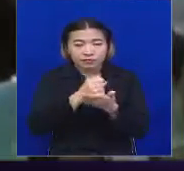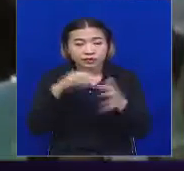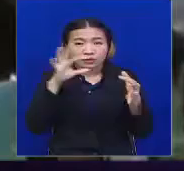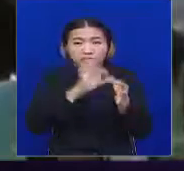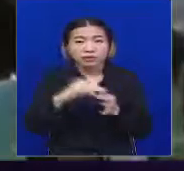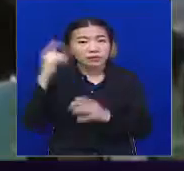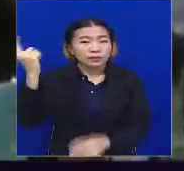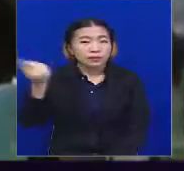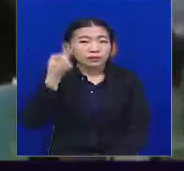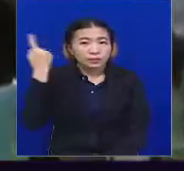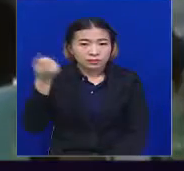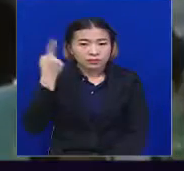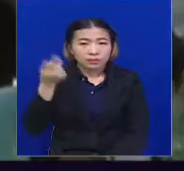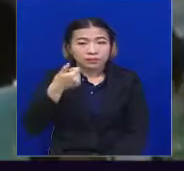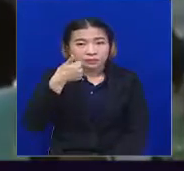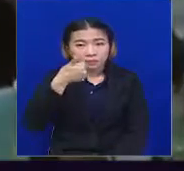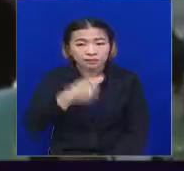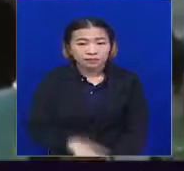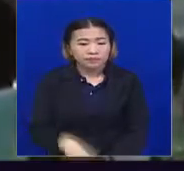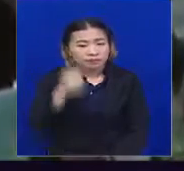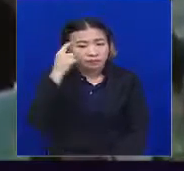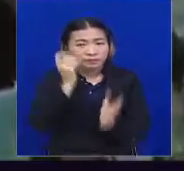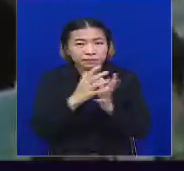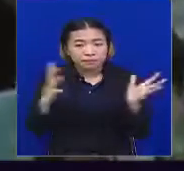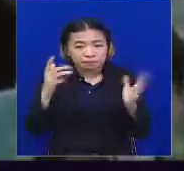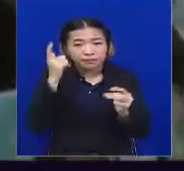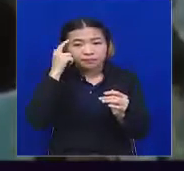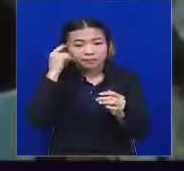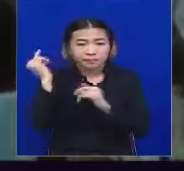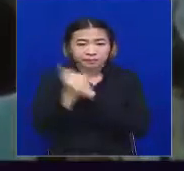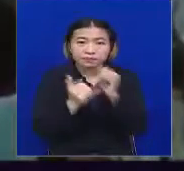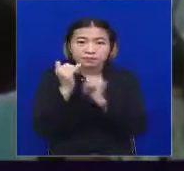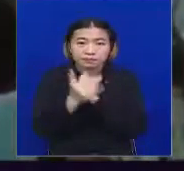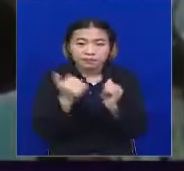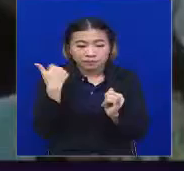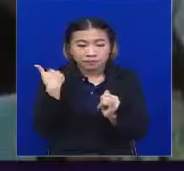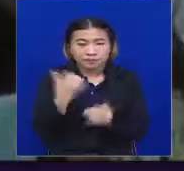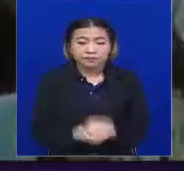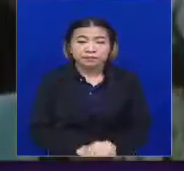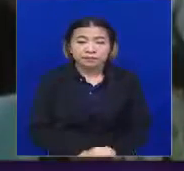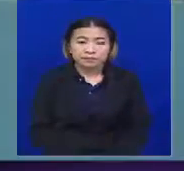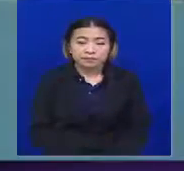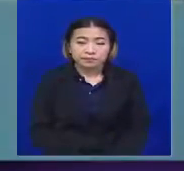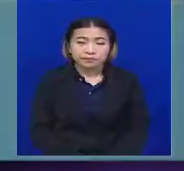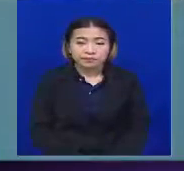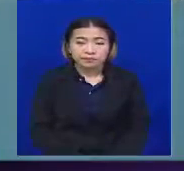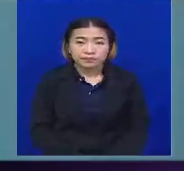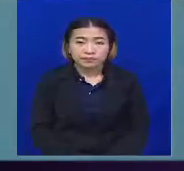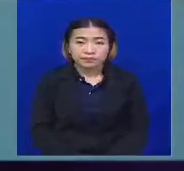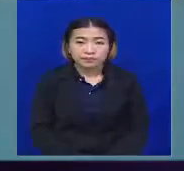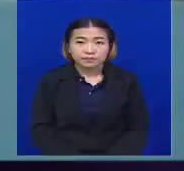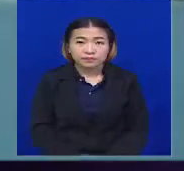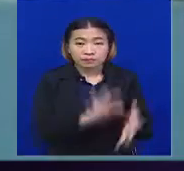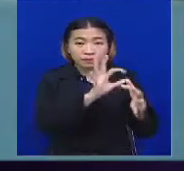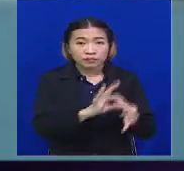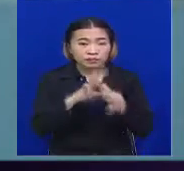ที่สมบุกสมบันหรือมากมายได้เพราะฉะนั้นที่นี่ก็คือความหวังของทะเลไทยในการเปลี่ยนแปลง ผลการทำ